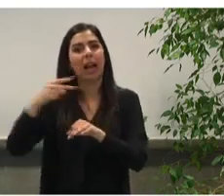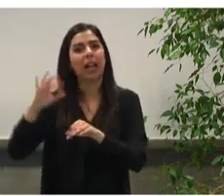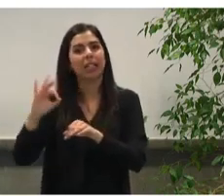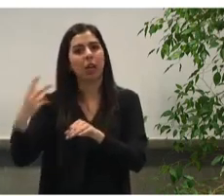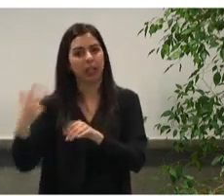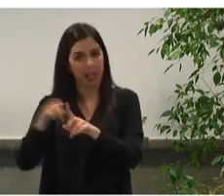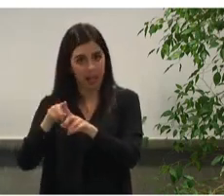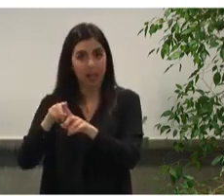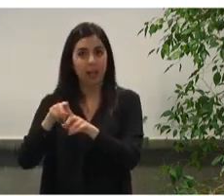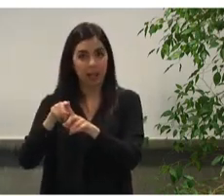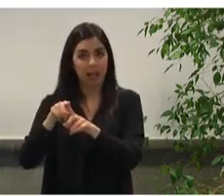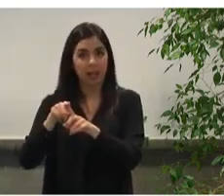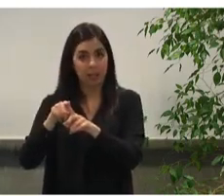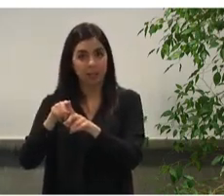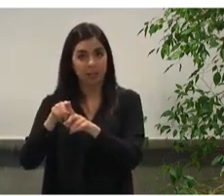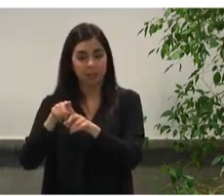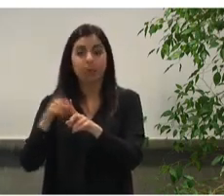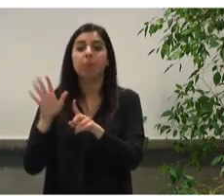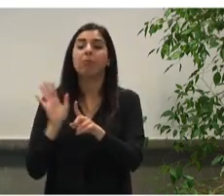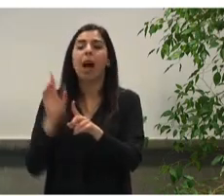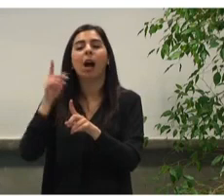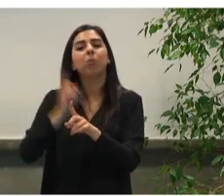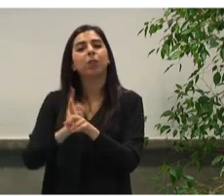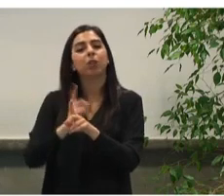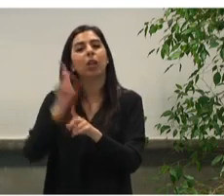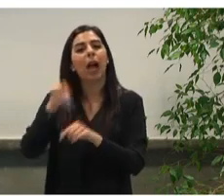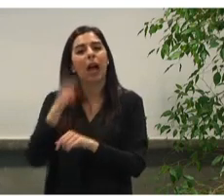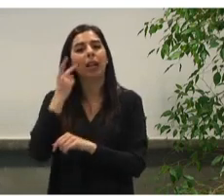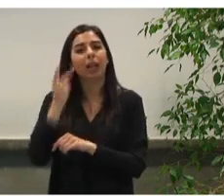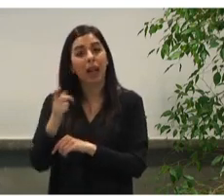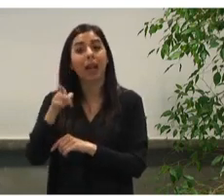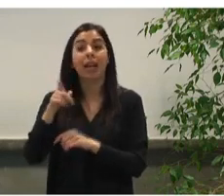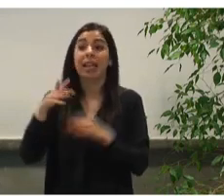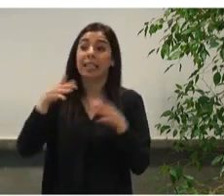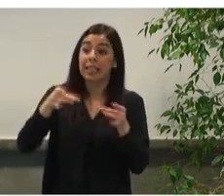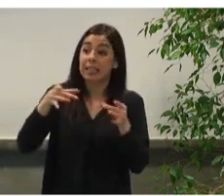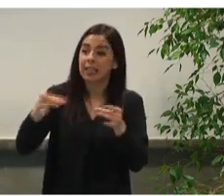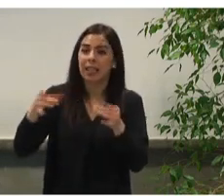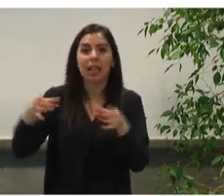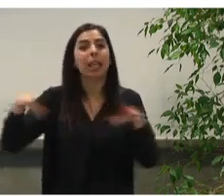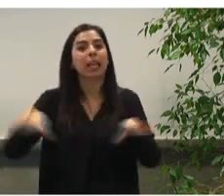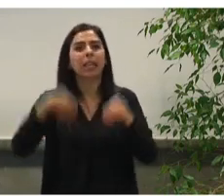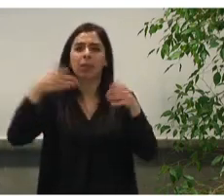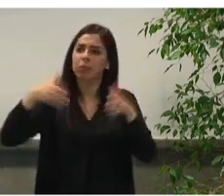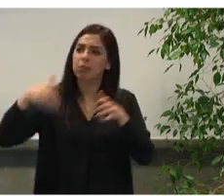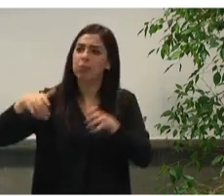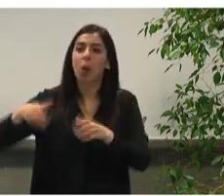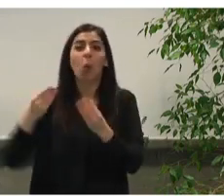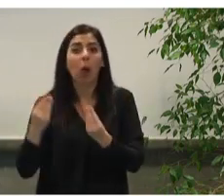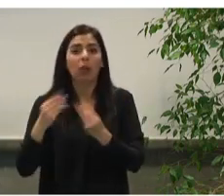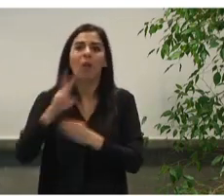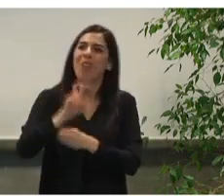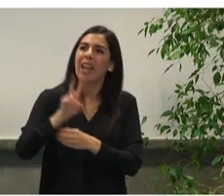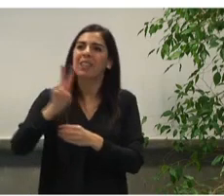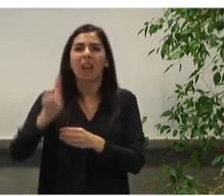Però è anche interessante notare che l'epidemia, la trasmissibilità ha cominciato a calare già il 20-21 di